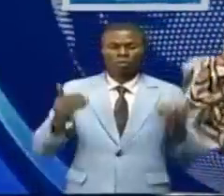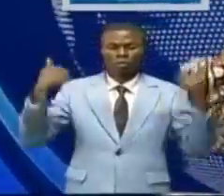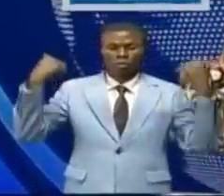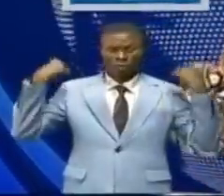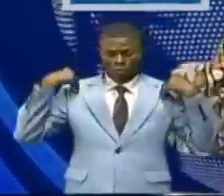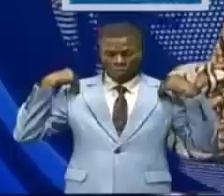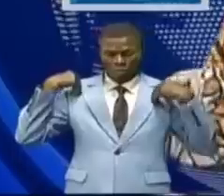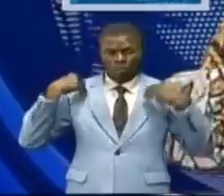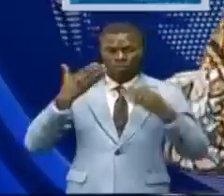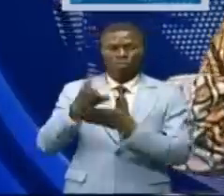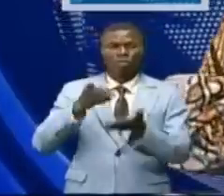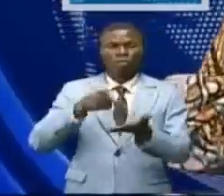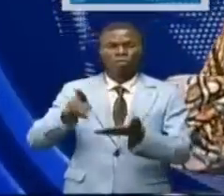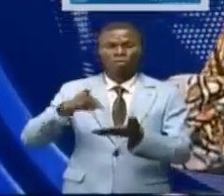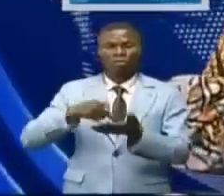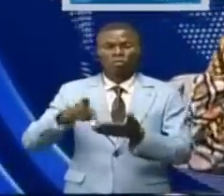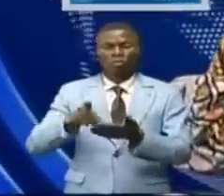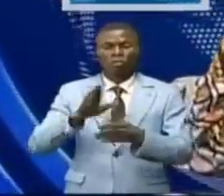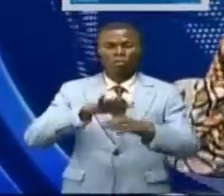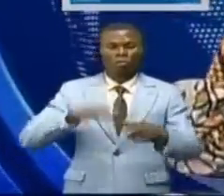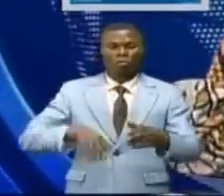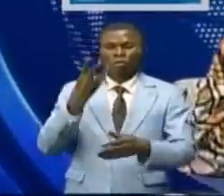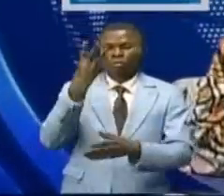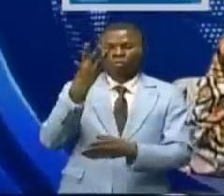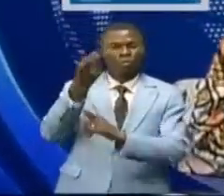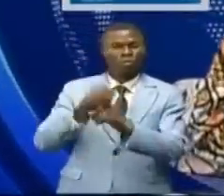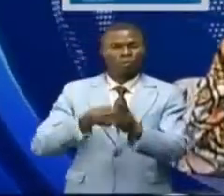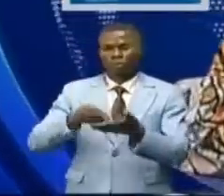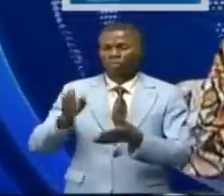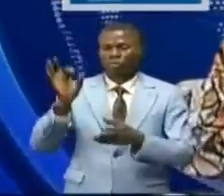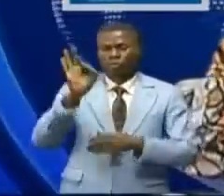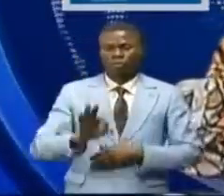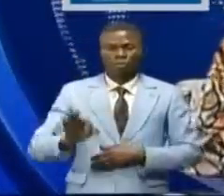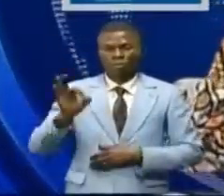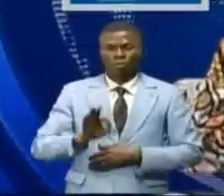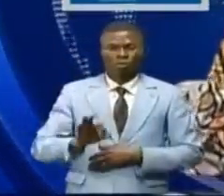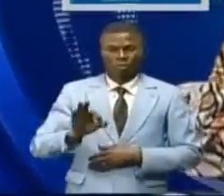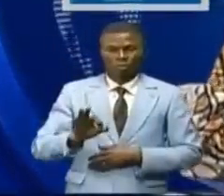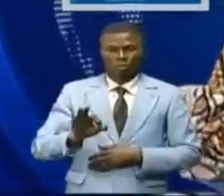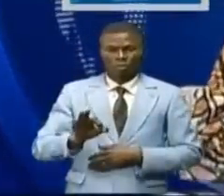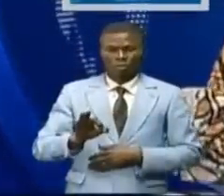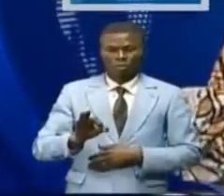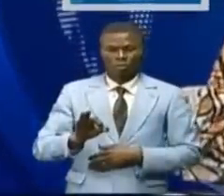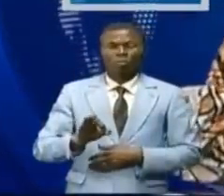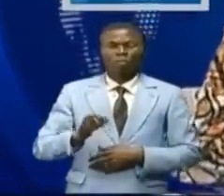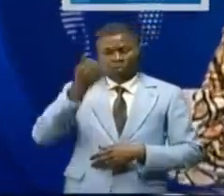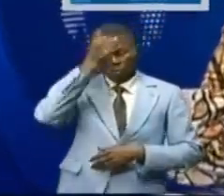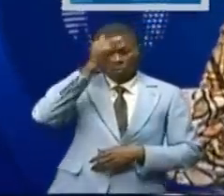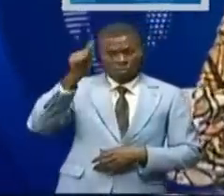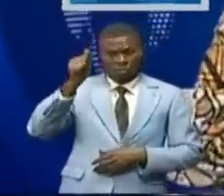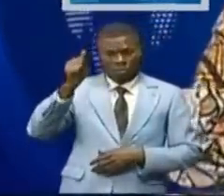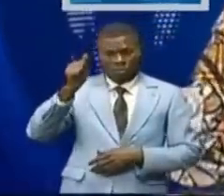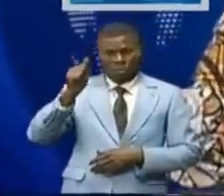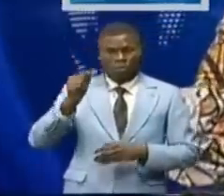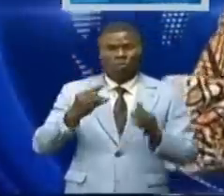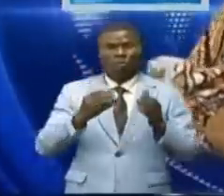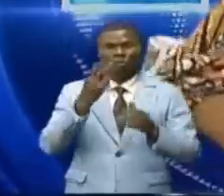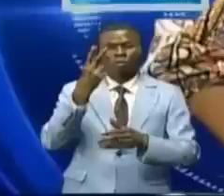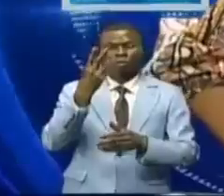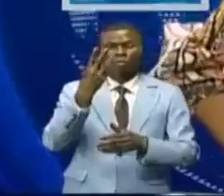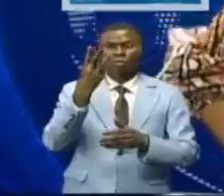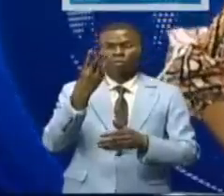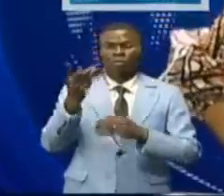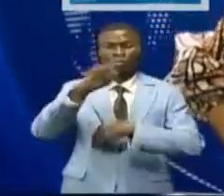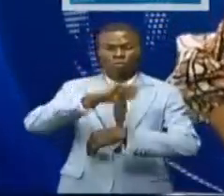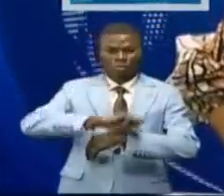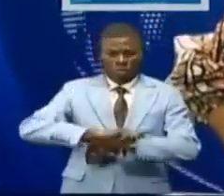financières réclament le paiement des arriérés de 4 mois de leur prime de motivation. Ils entreront en grève dans 72 heures.